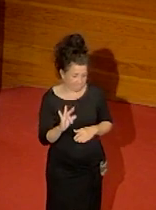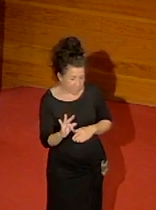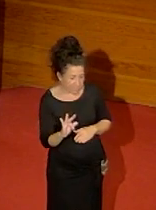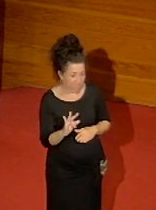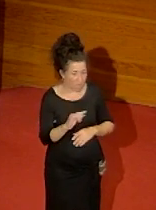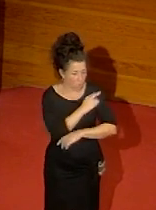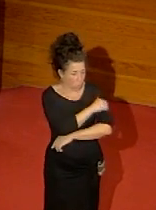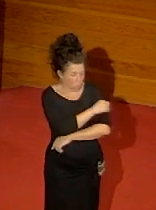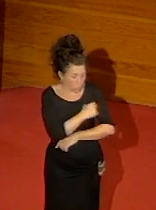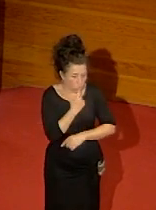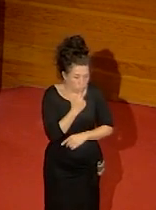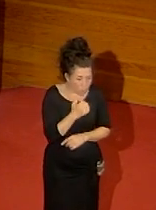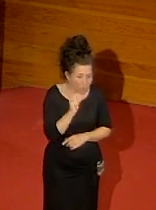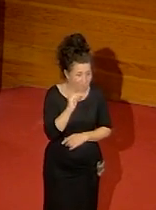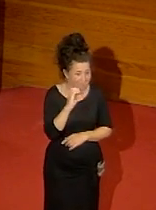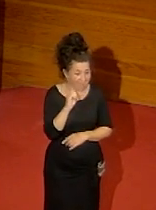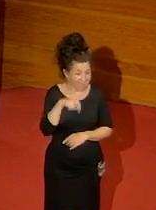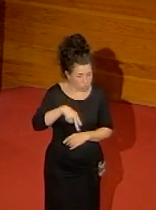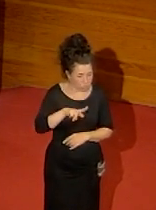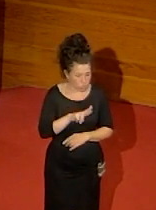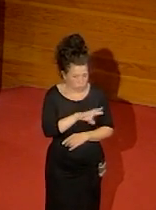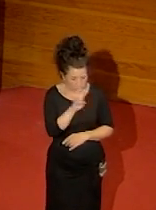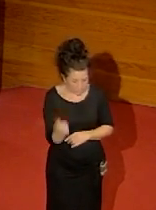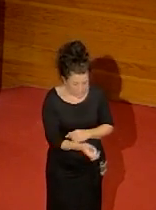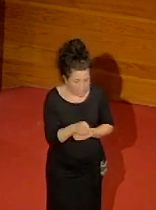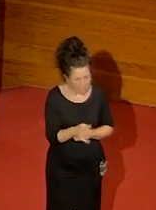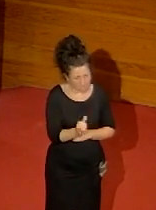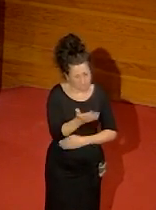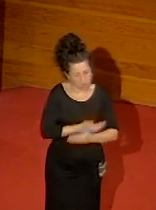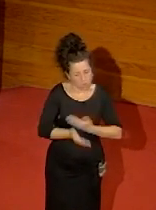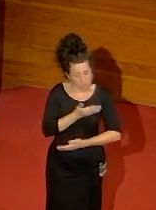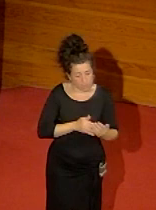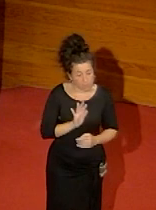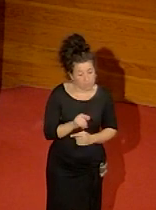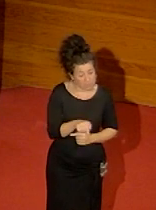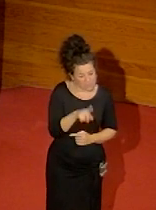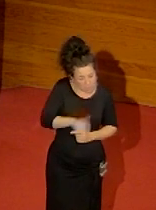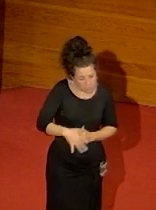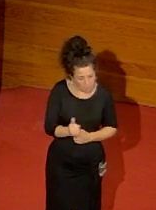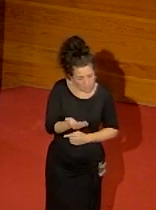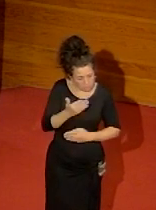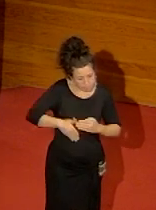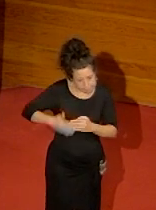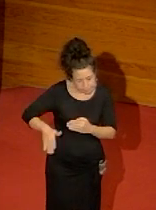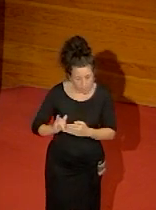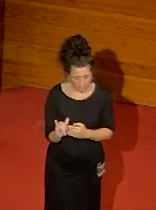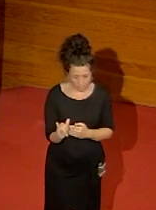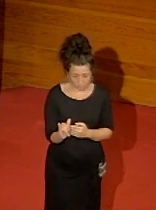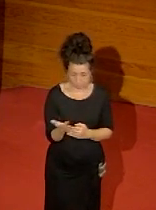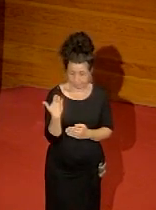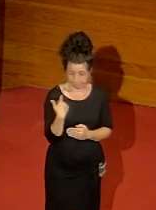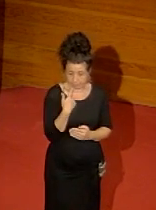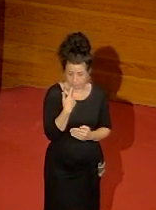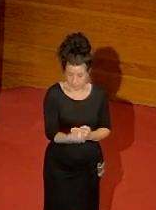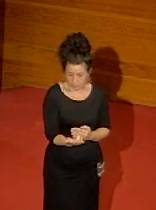egitea, Aknurrekin lan egitea, eta hor badaukagu, ez, lankidetza bat, baina horrek ere baditu bere mugak, ez? Eta da, ba, lehen esaten genuen, ba,